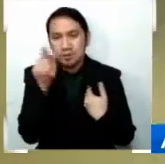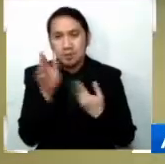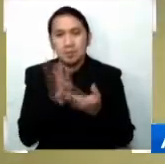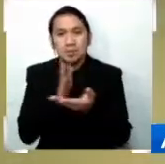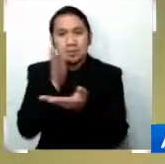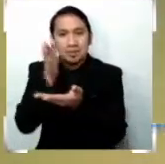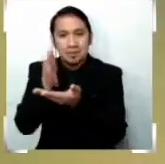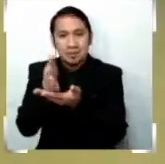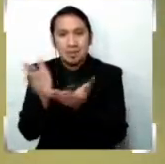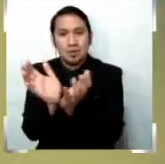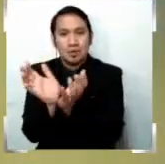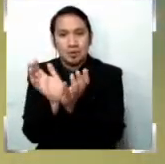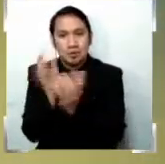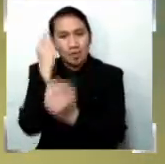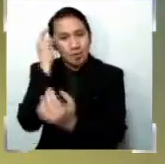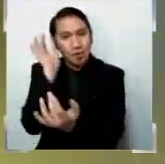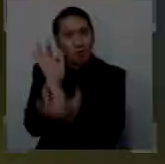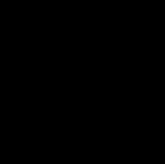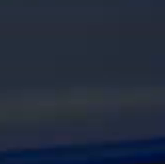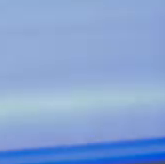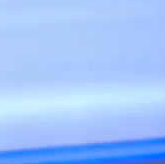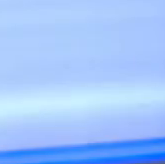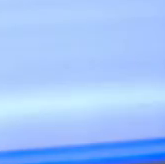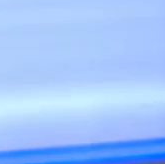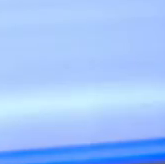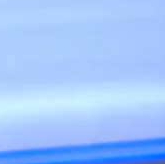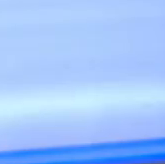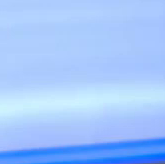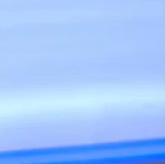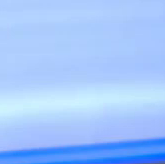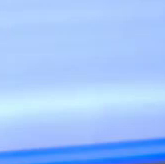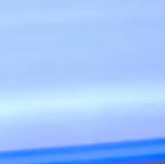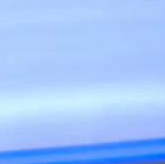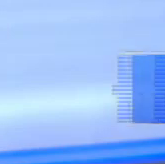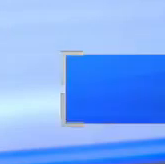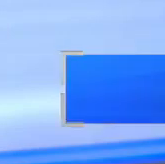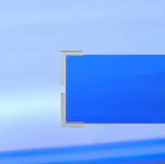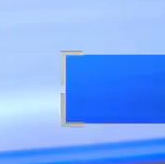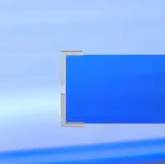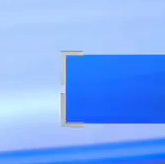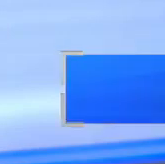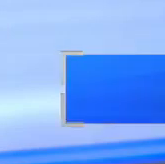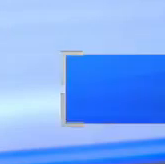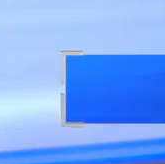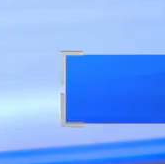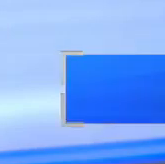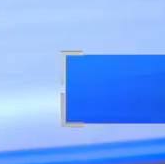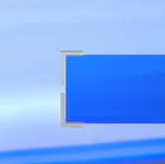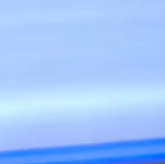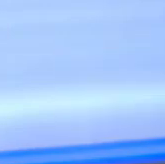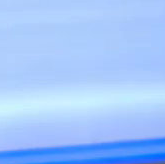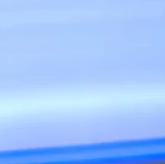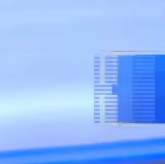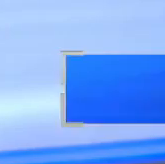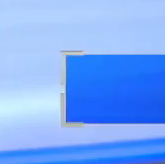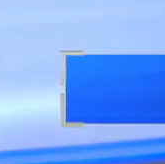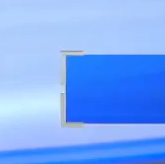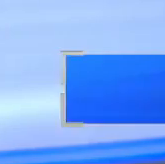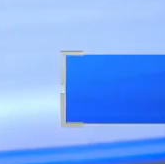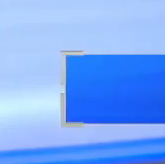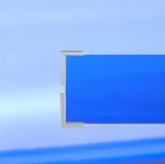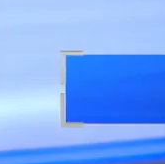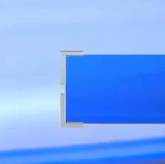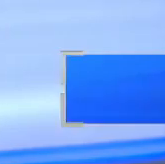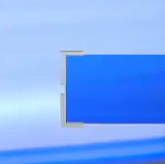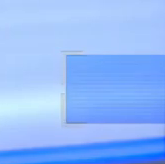sa contact tracing at swabbing. At yan, Iga, ng mga balitang ating sinaksihan. Ako naman, Arnold Clavio. Ito ang inyong